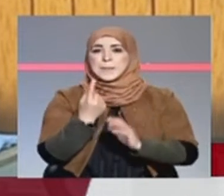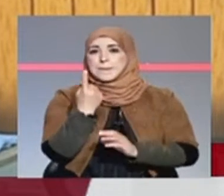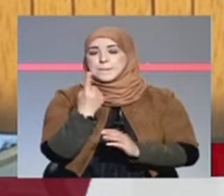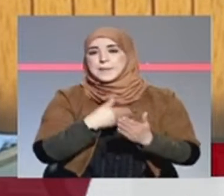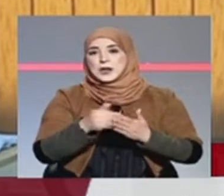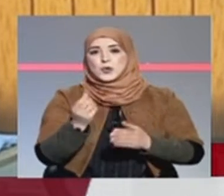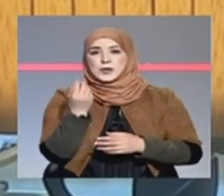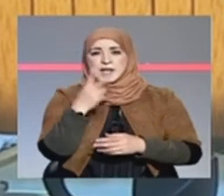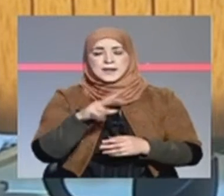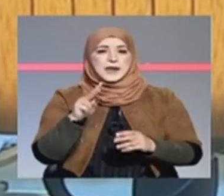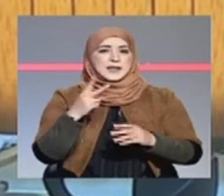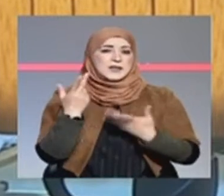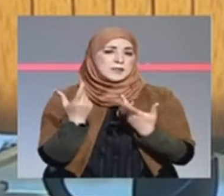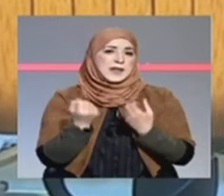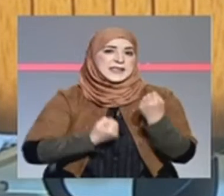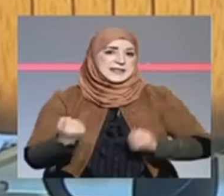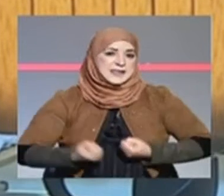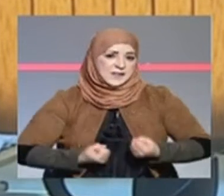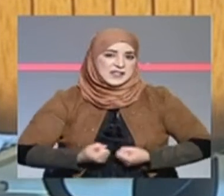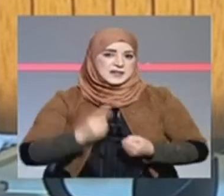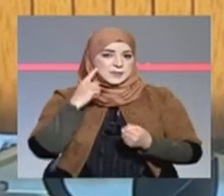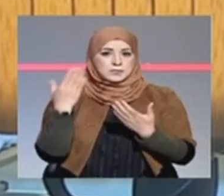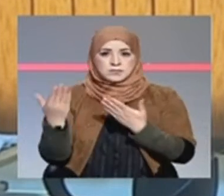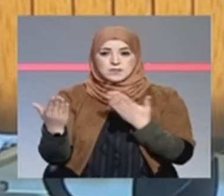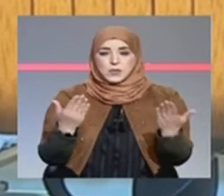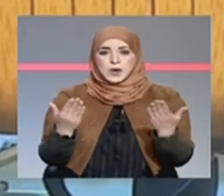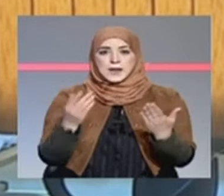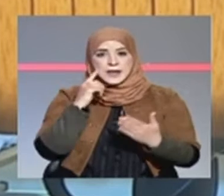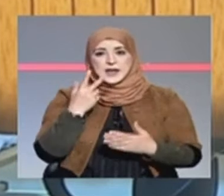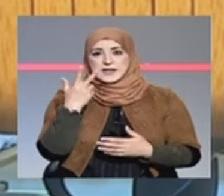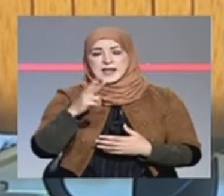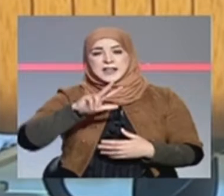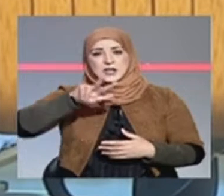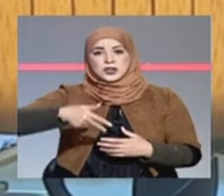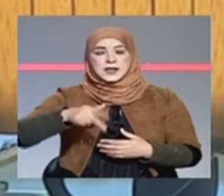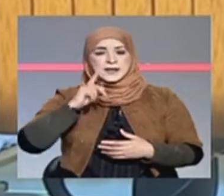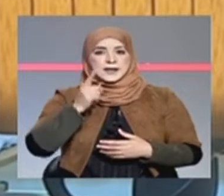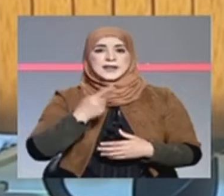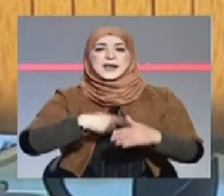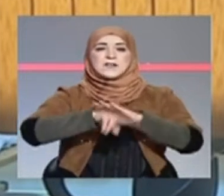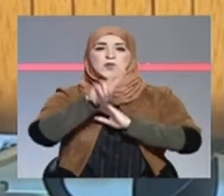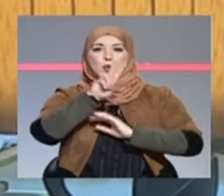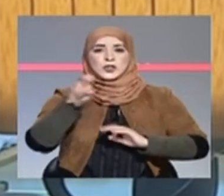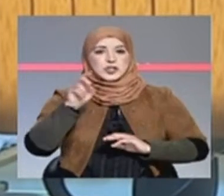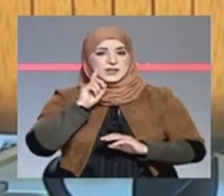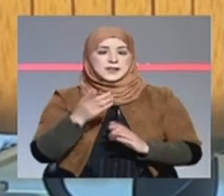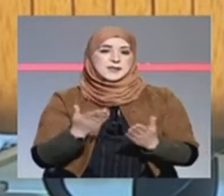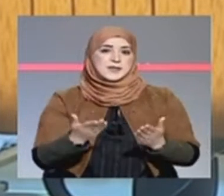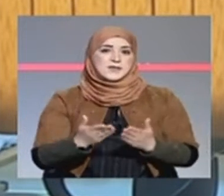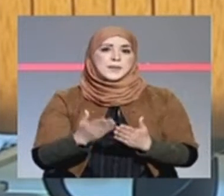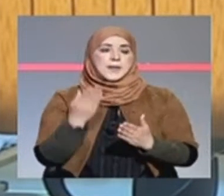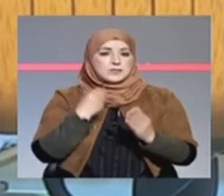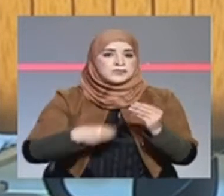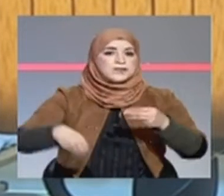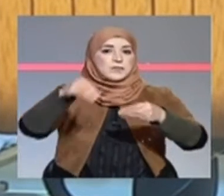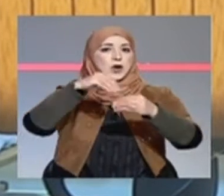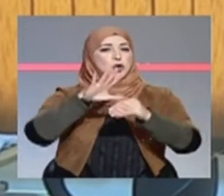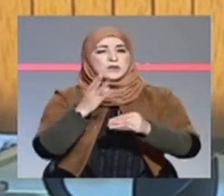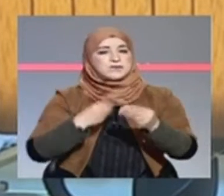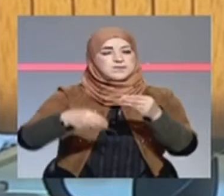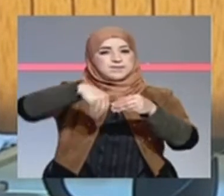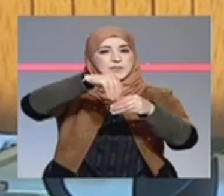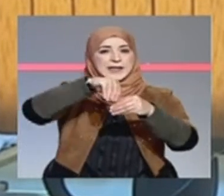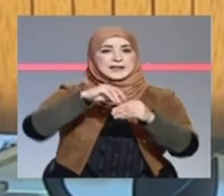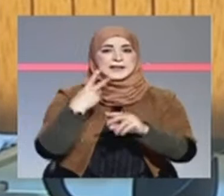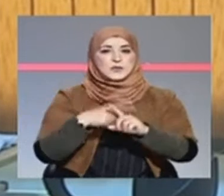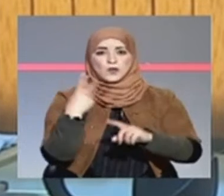عامل دونك مقابل اه ثلاثه اشهر لسنه الفين وعشرين تم انجاز تقريب الضعف اه اه